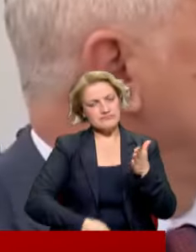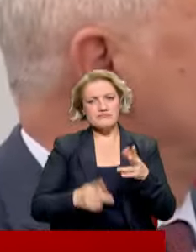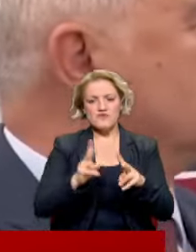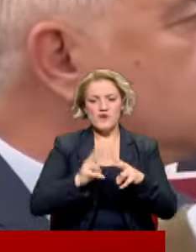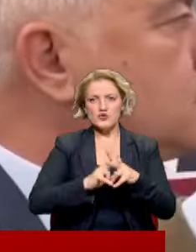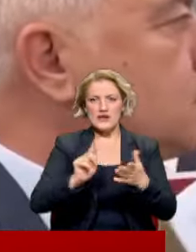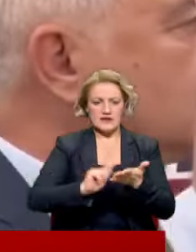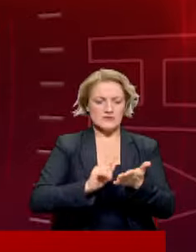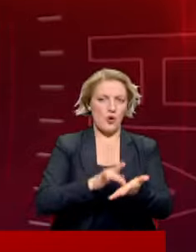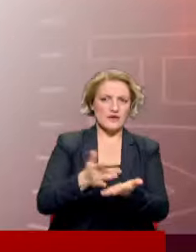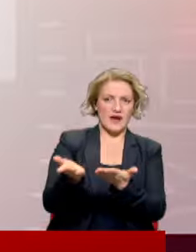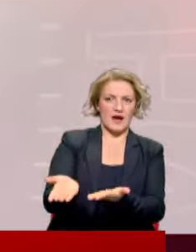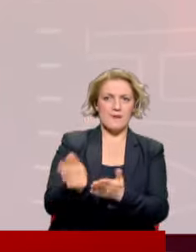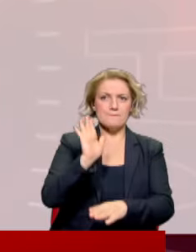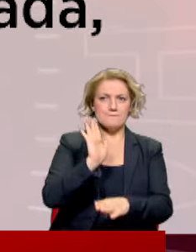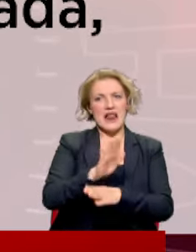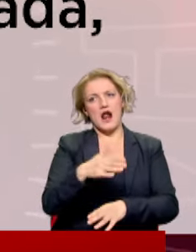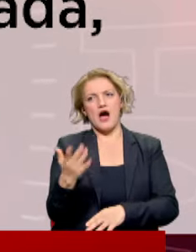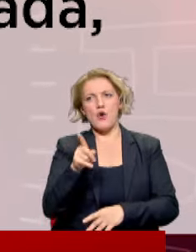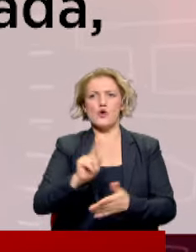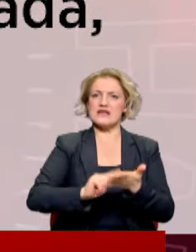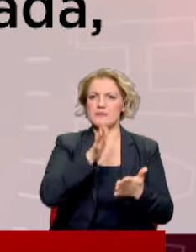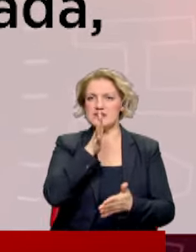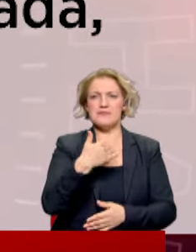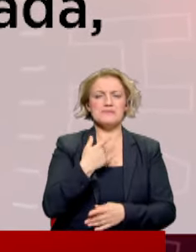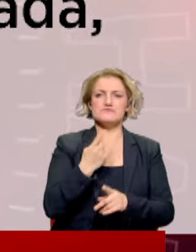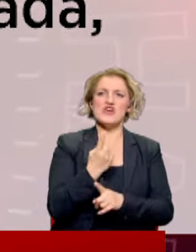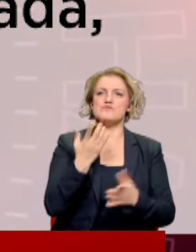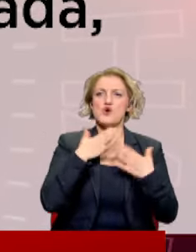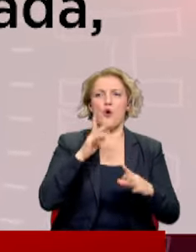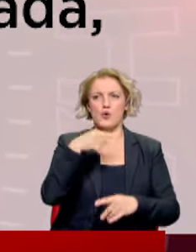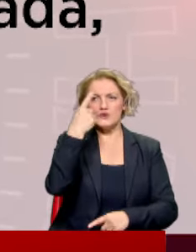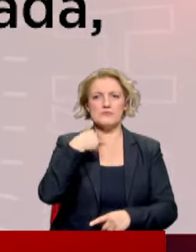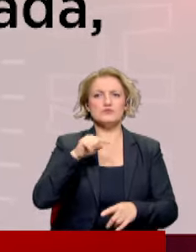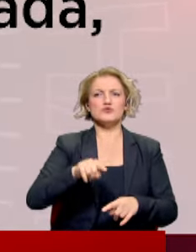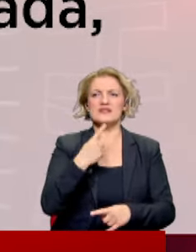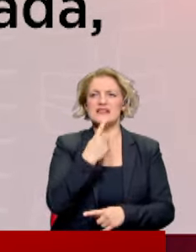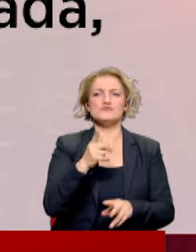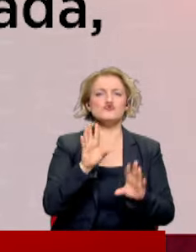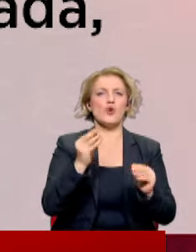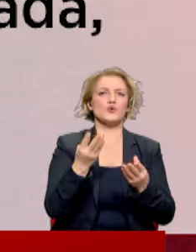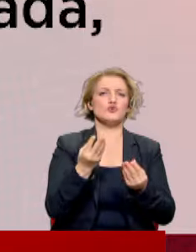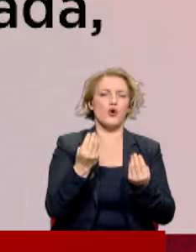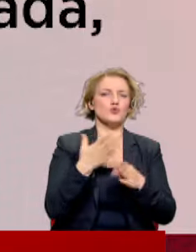fatura edilmiş ve fatura ortada. Belgeleri ayrı, onu yazabilir. Benim şeyim yok. Dolayısıyla bu noktada dediğim gibi